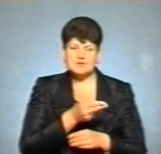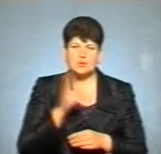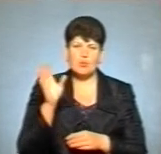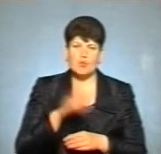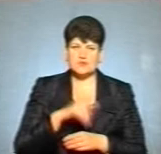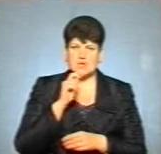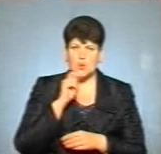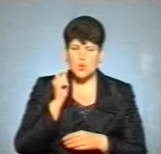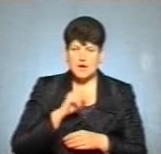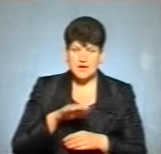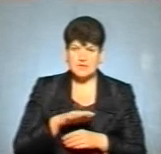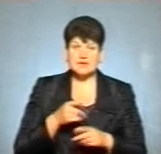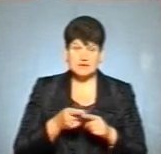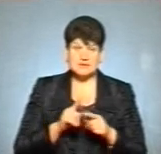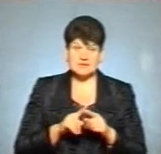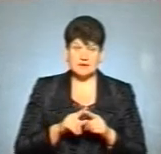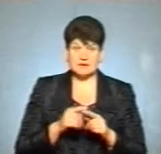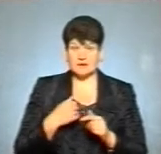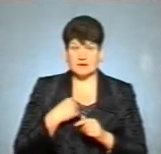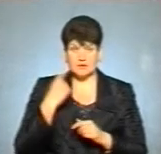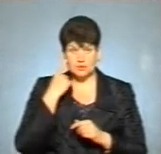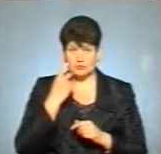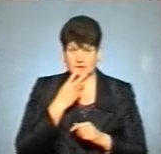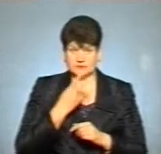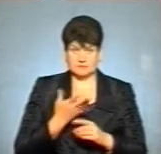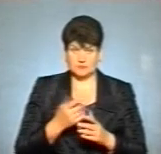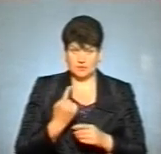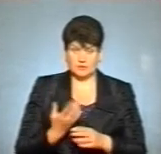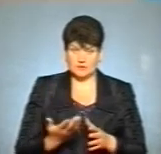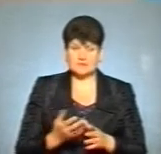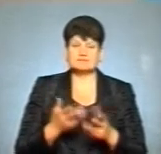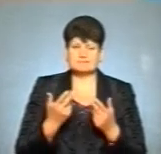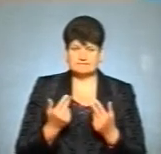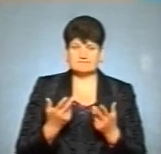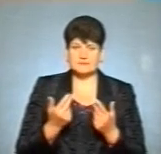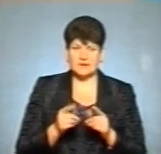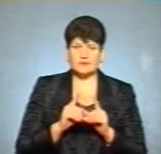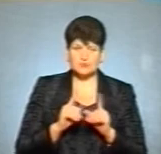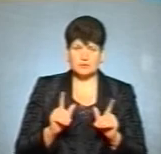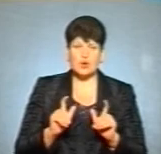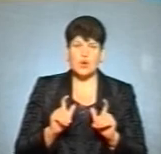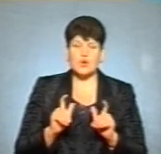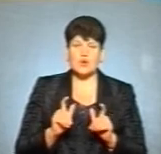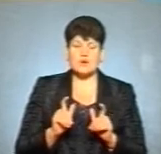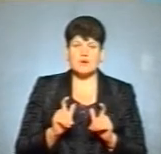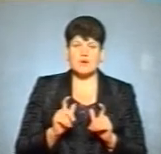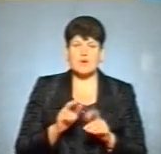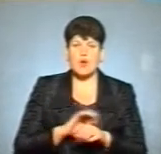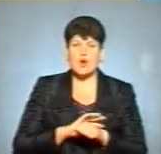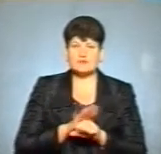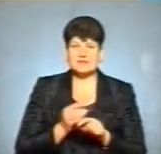і сподіваюся, це помітно не лише мені. Абсолютно так, особливо коронавірус на це вплинув, так, вони відчули, що